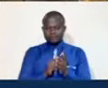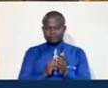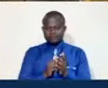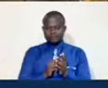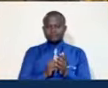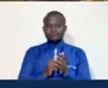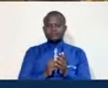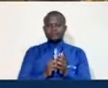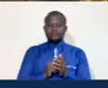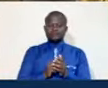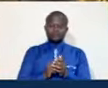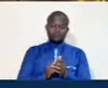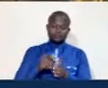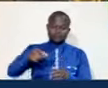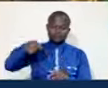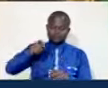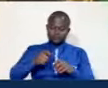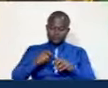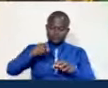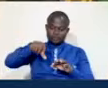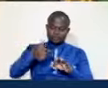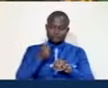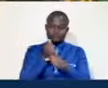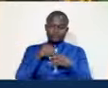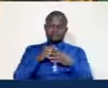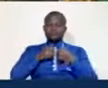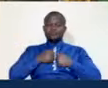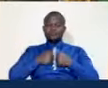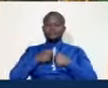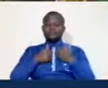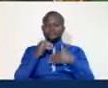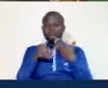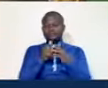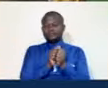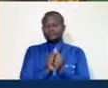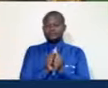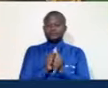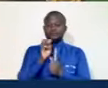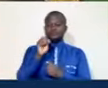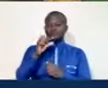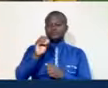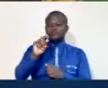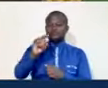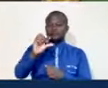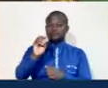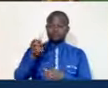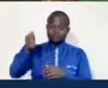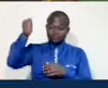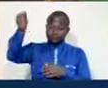Hari na porte cree ibikoze mu masaro y'u Rwanda, n'iyi migongo nta handi wayisanga atari mu